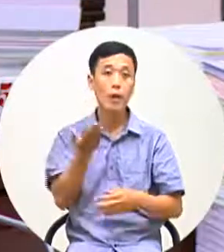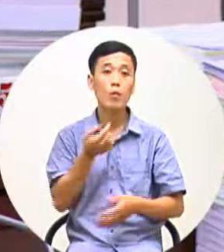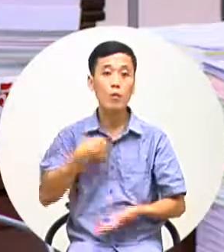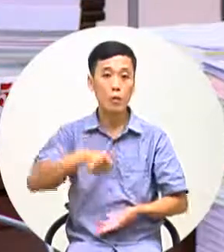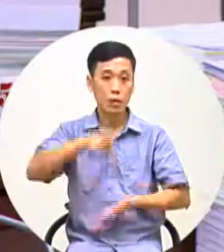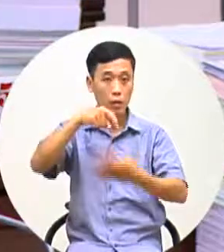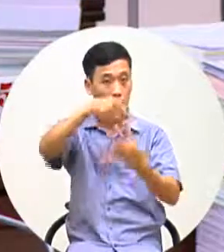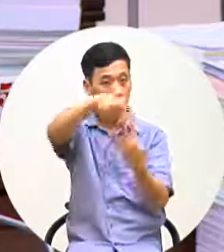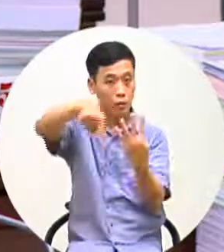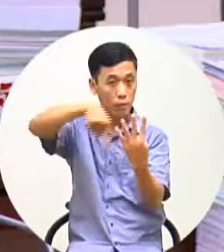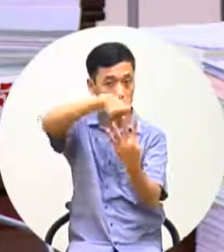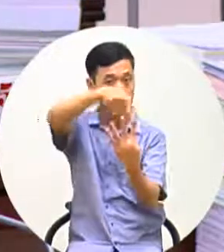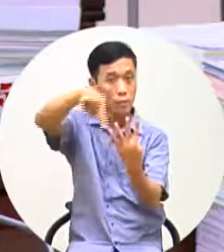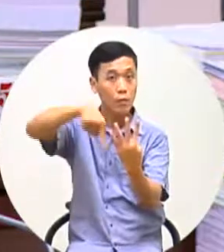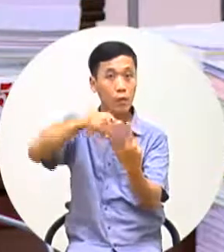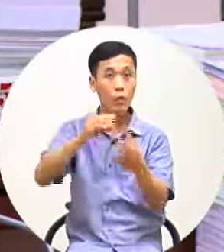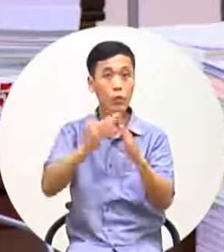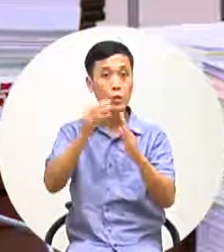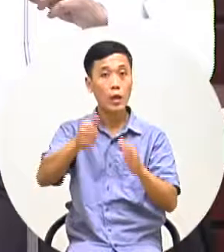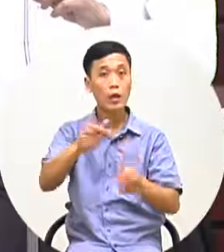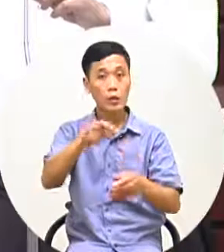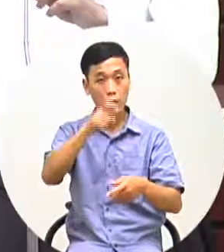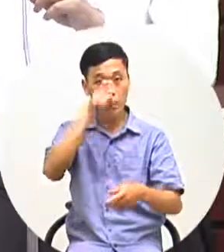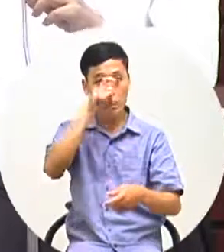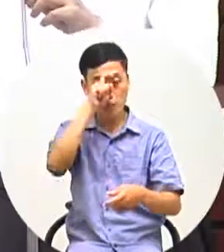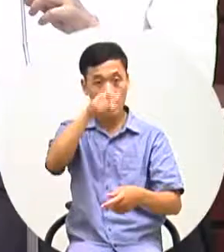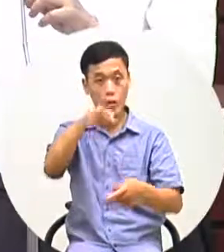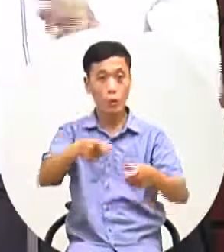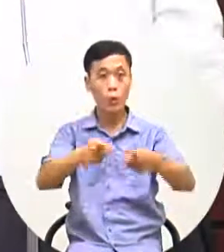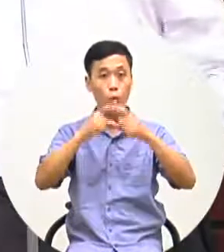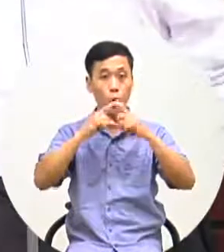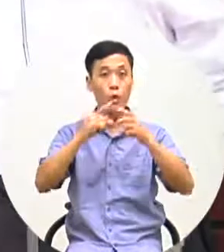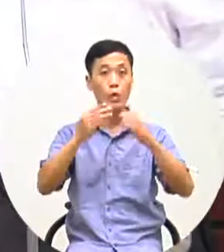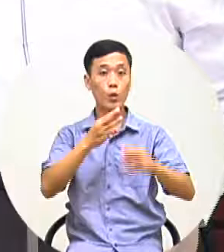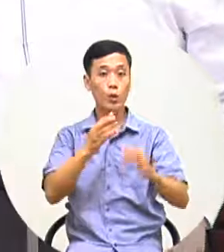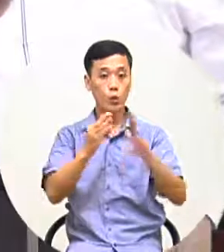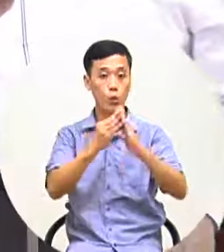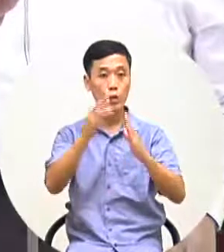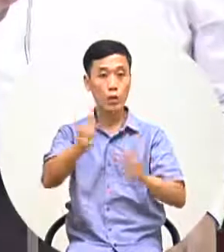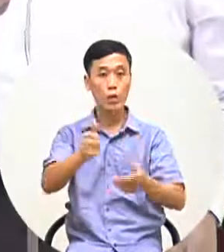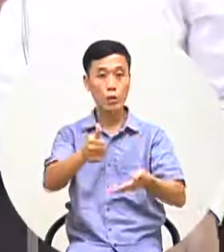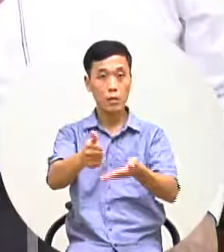迄个答复一下啦。 赵局长，请答复。